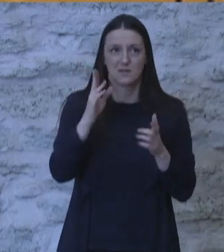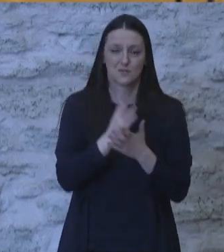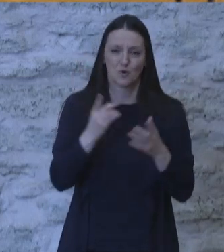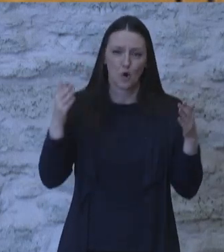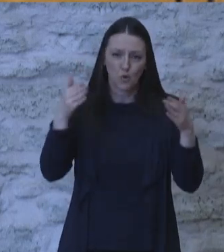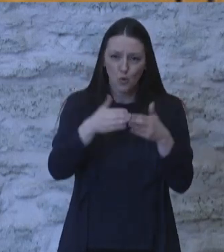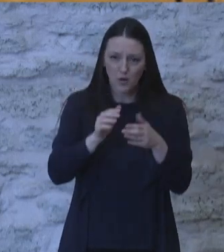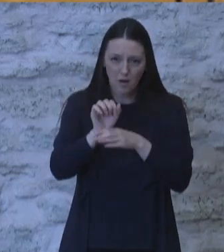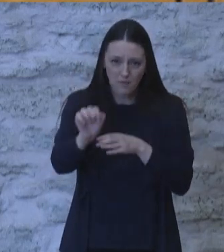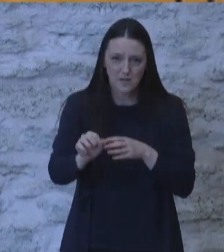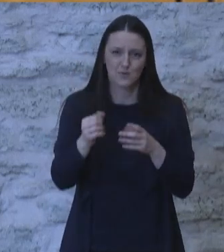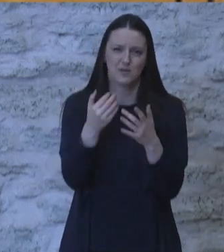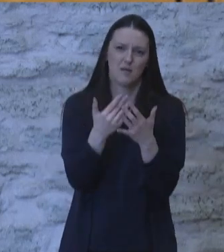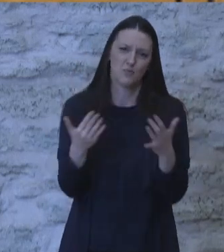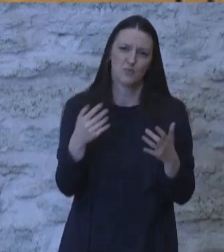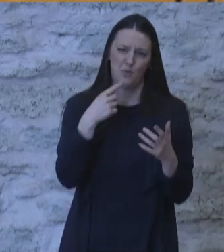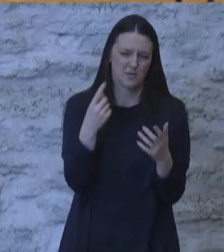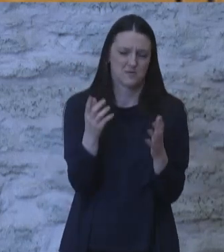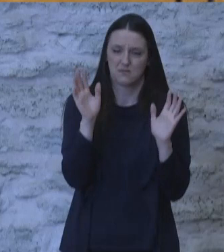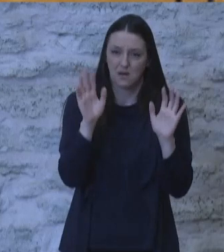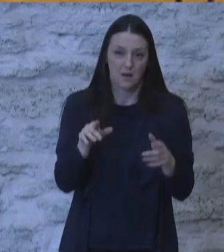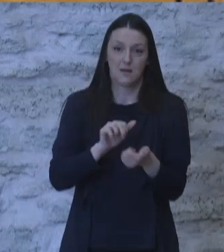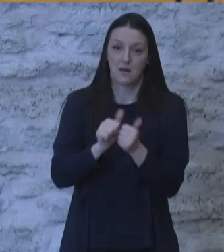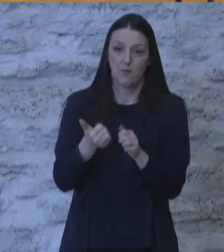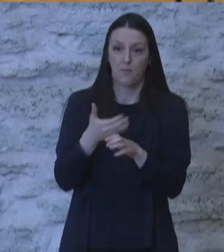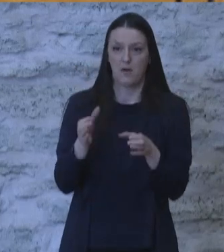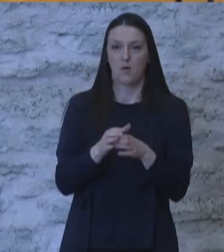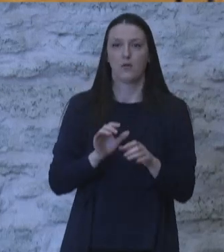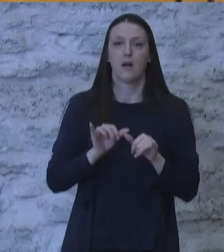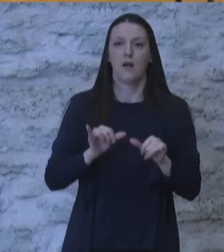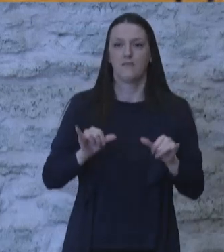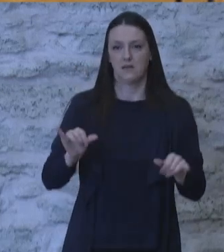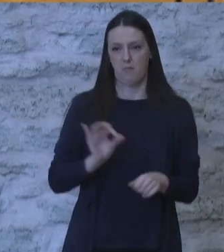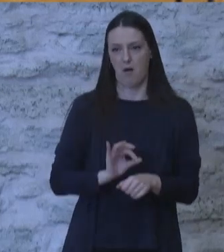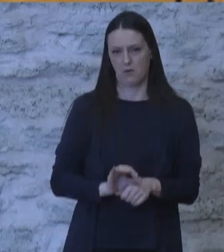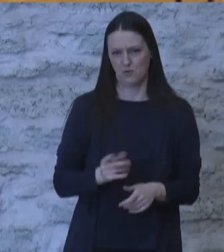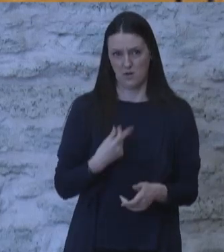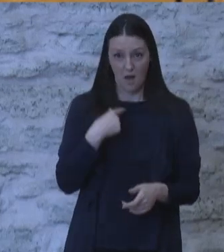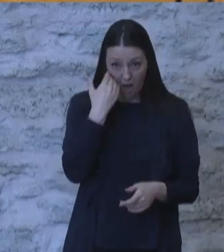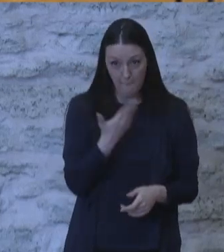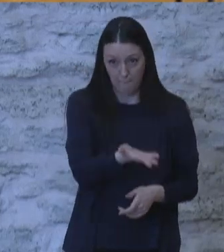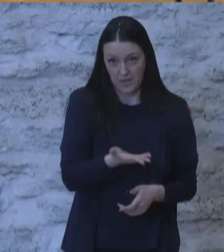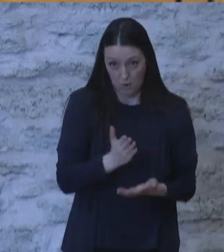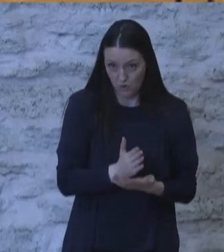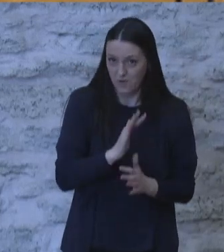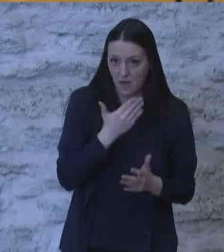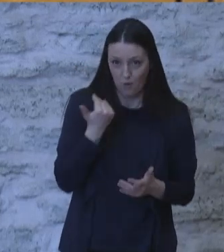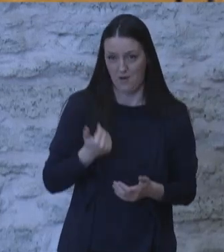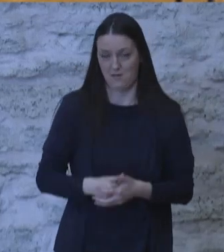toodud konstruktsioon, et veelkord on põhjuselt reformi erakond levitab seda haigust. Minu küsimus on lihtne, kas teil häbi ka on? Aitäh.